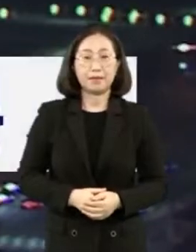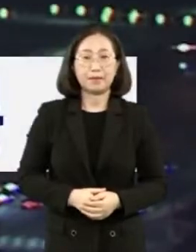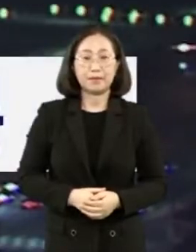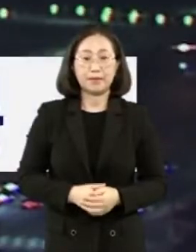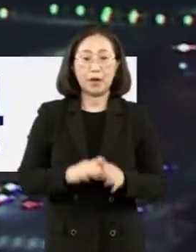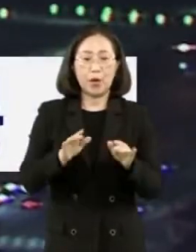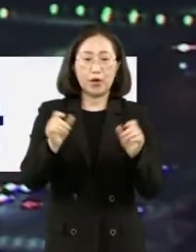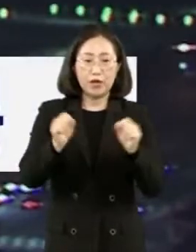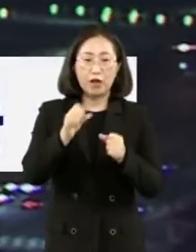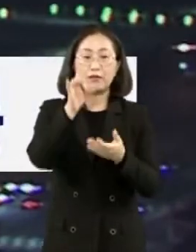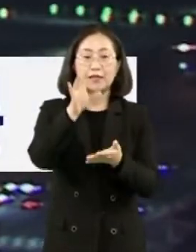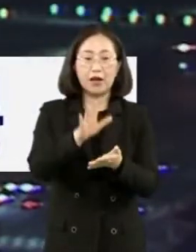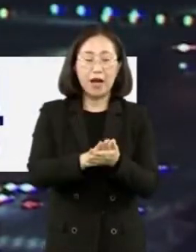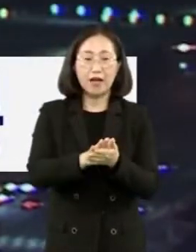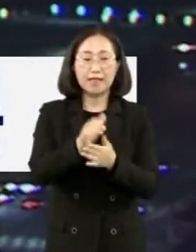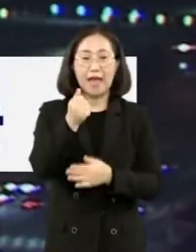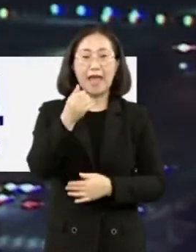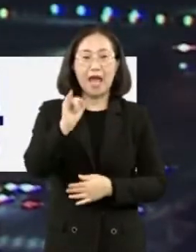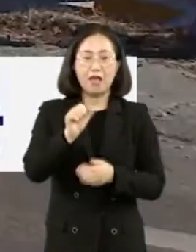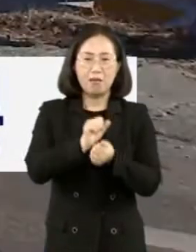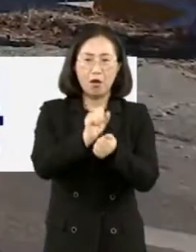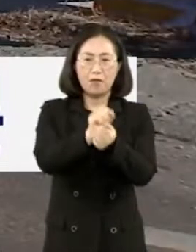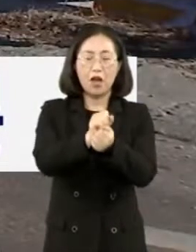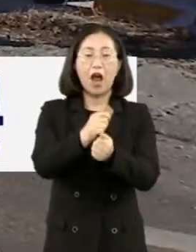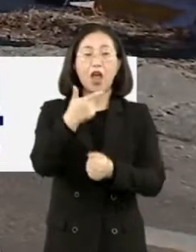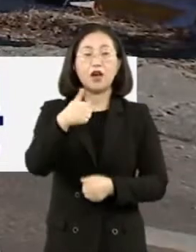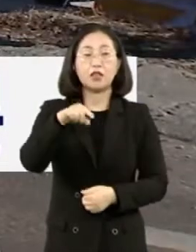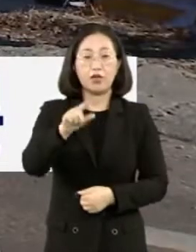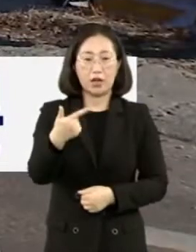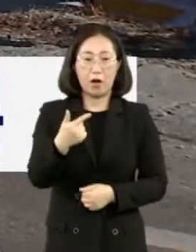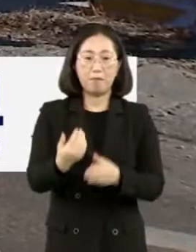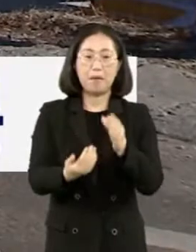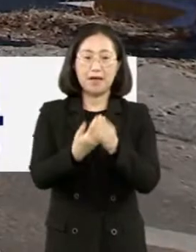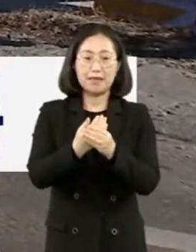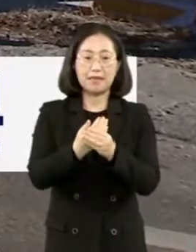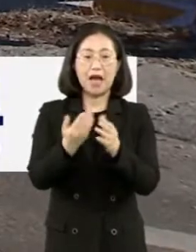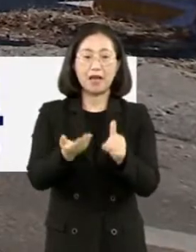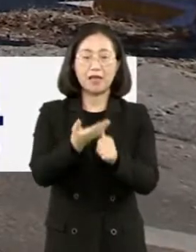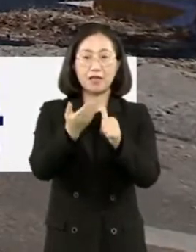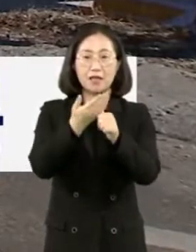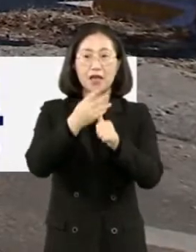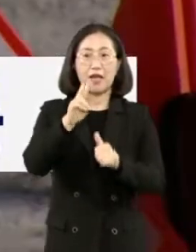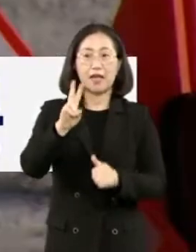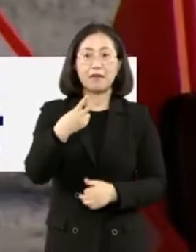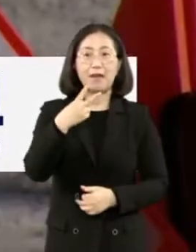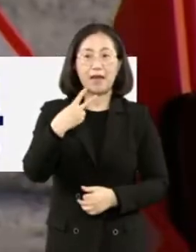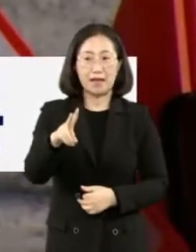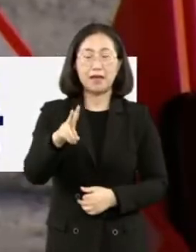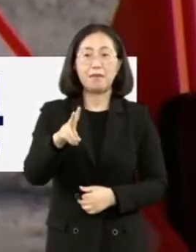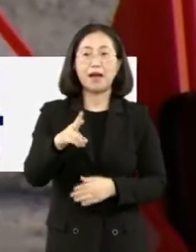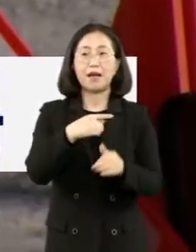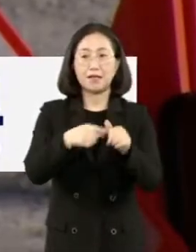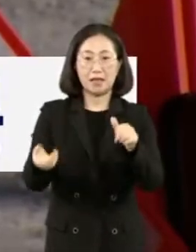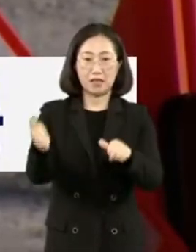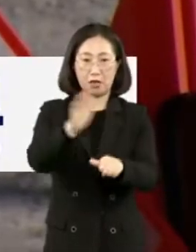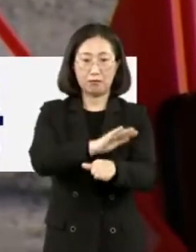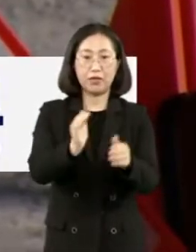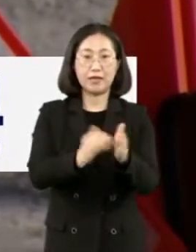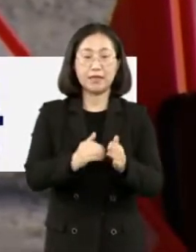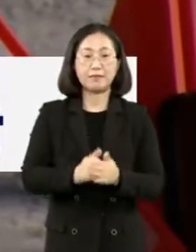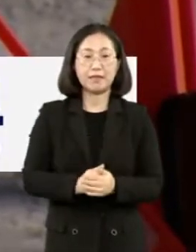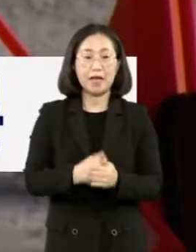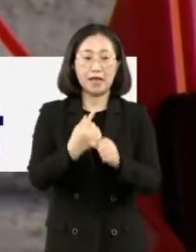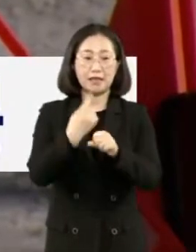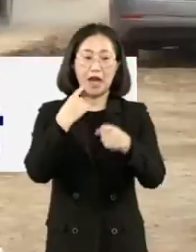올겨울 천안에서 고병원성 ai 가 모두 6건 발생의 각 음료 200 2만여 마리가 살처분 되십니다